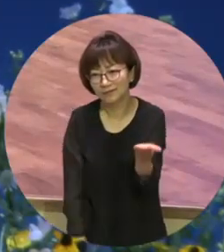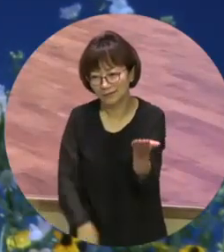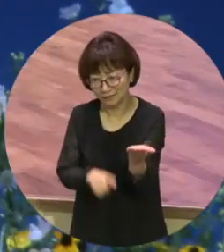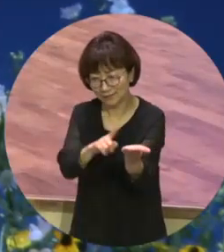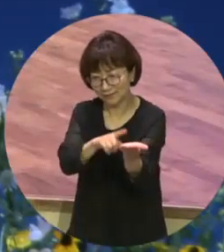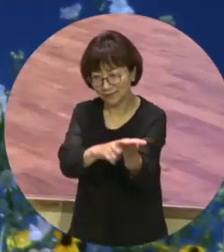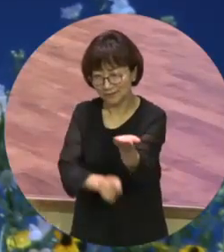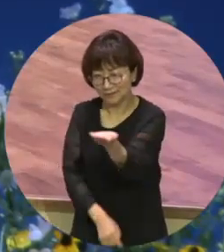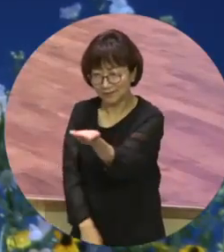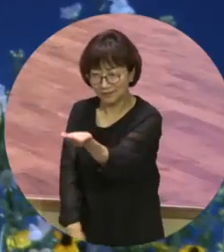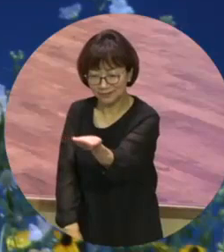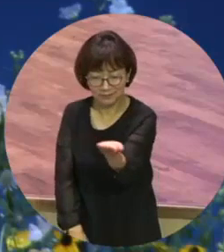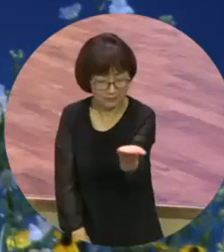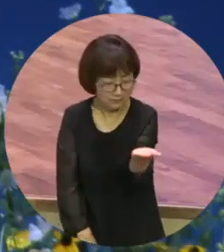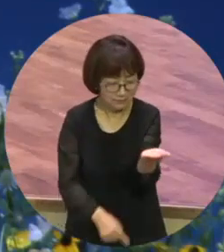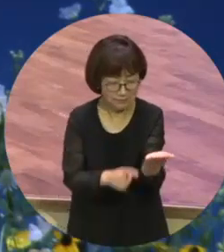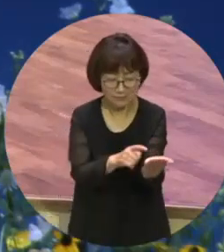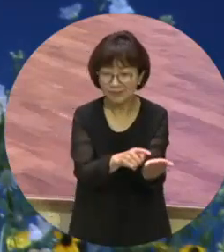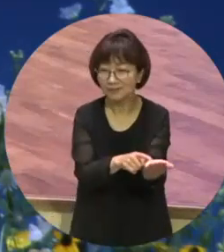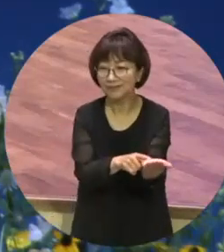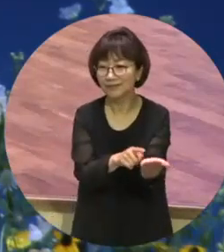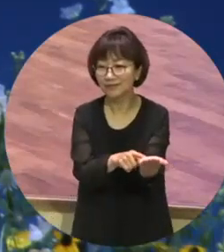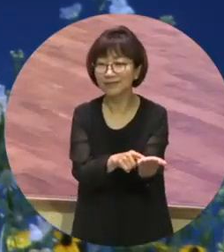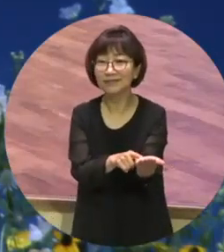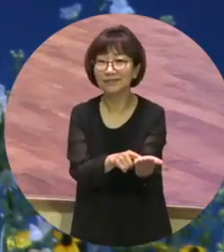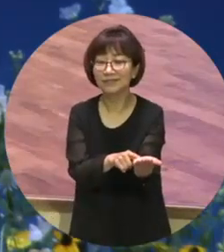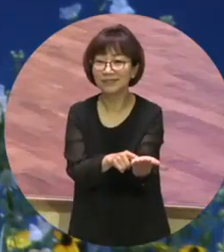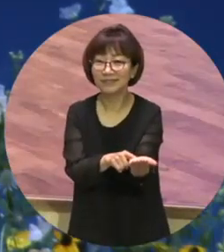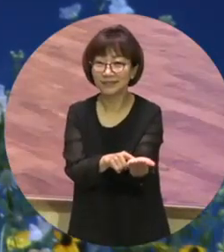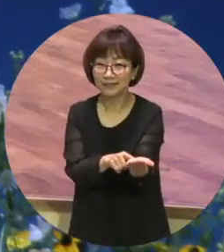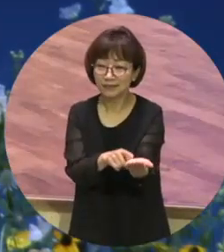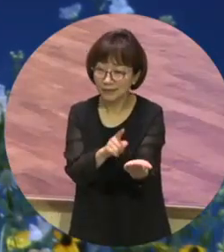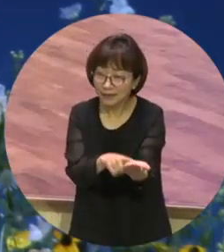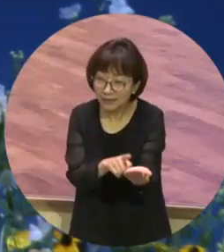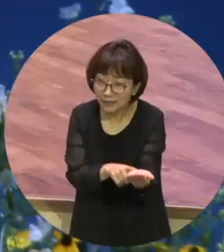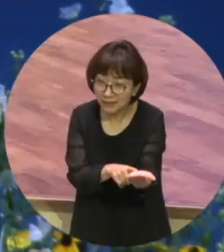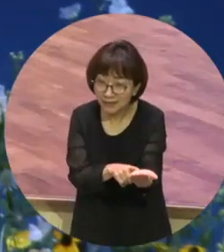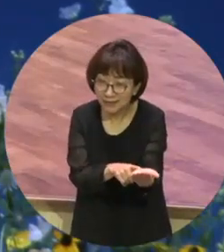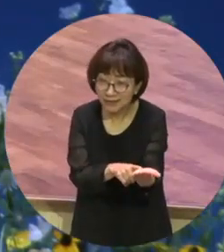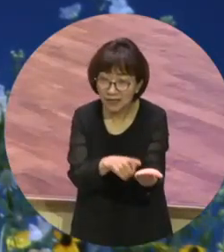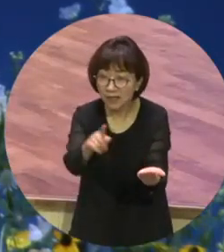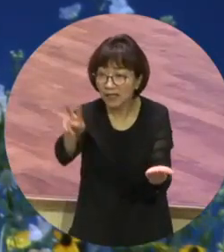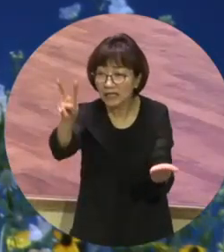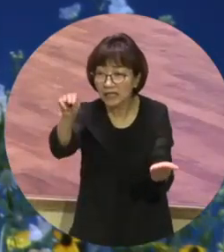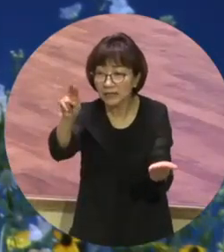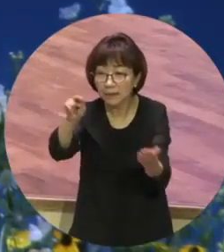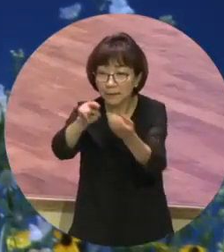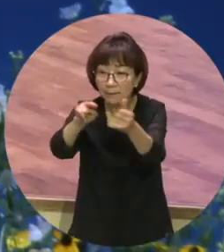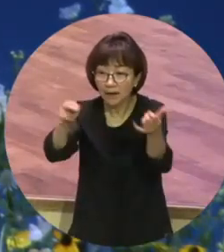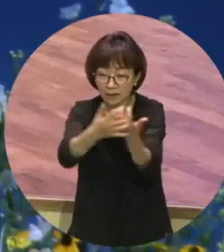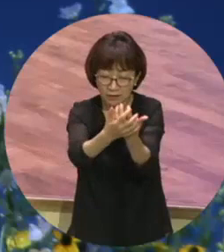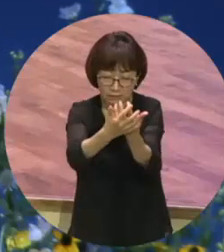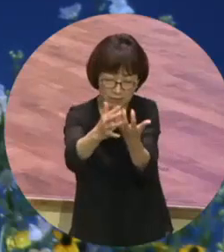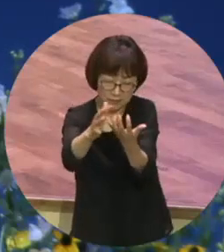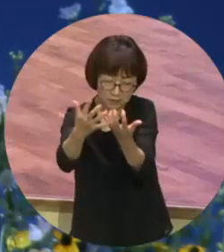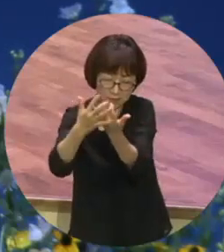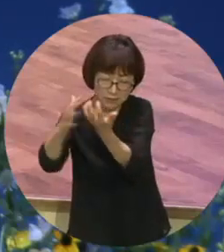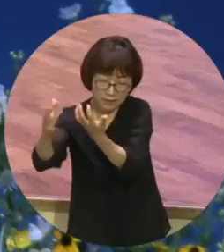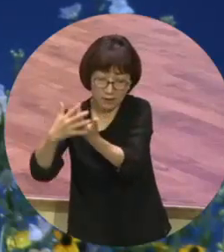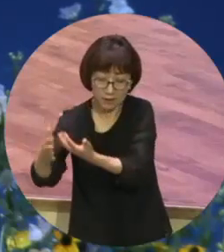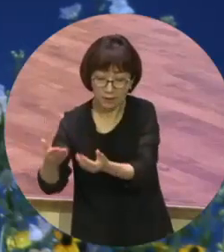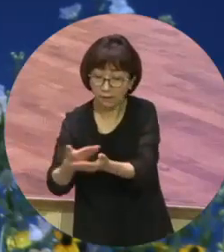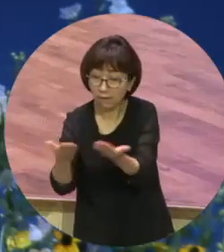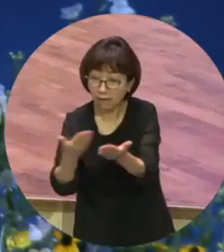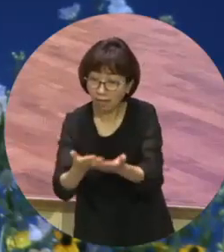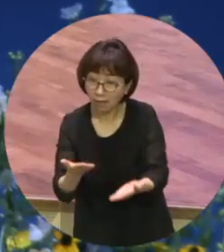떡 다섯 개와 물고기 두 마리뿐인데 이게 무슨 이만한 사람들에게 도움이 되겠습니까?